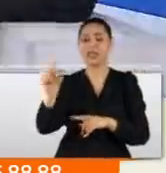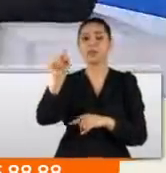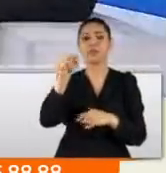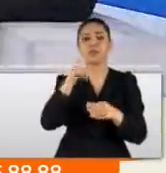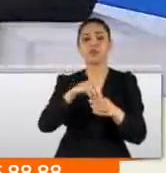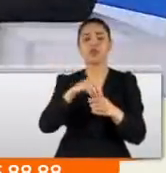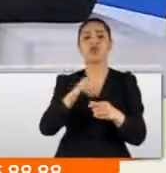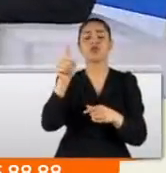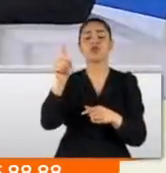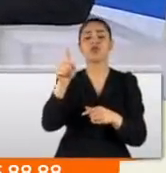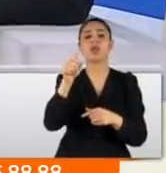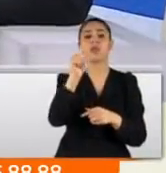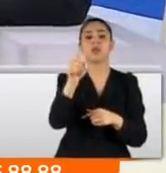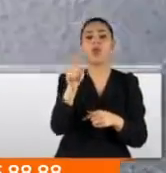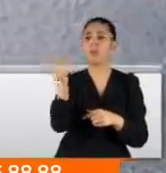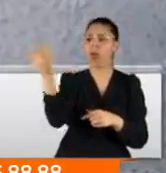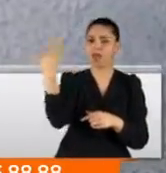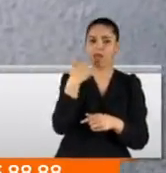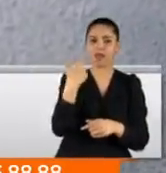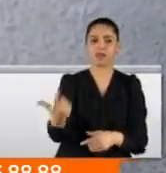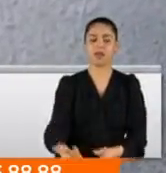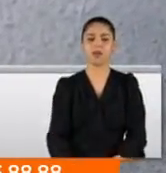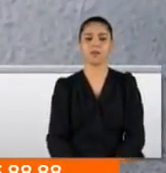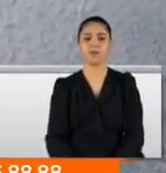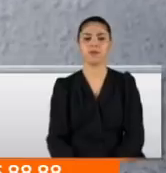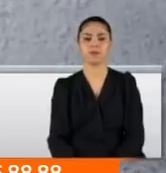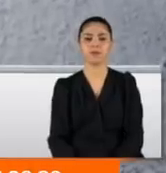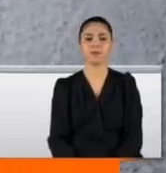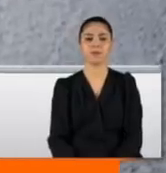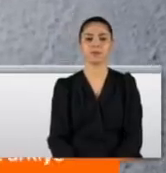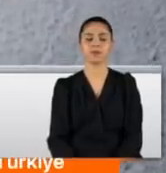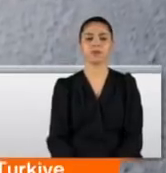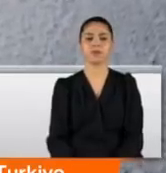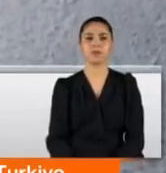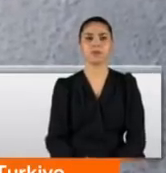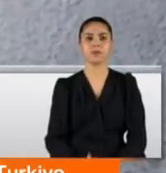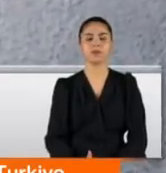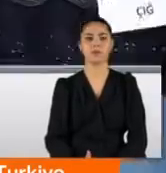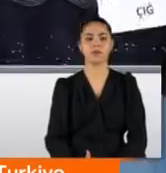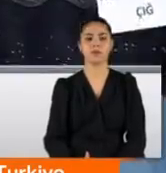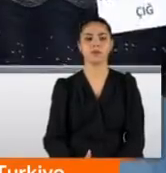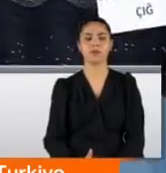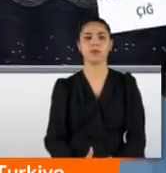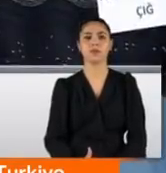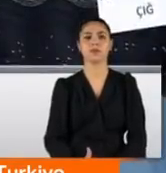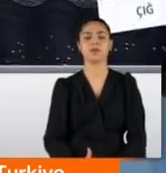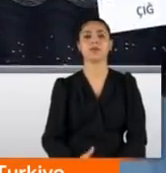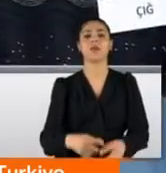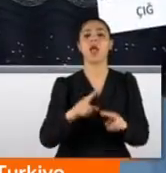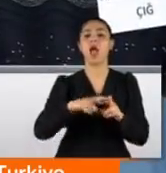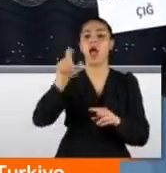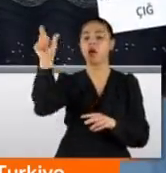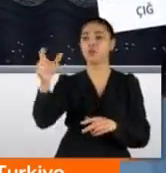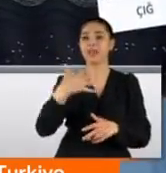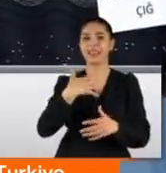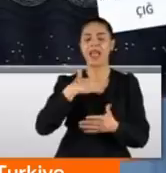bile kayınbiraderinden para istedi. 500 milyar senet imzalattı, beni dövdü, beni işkence etti. Abdurrahman Çığ kendisine